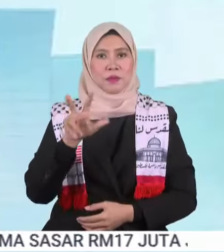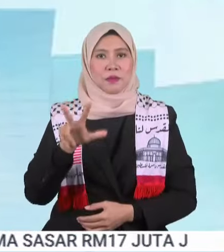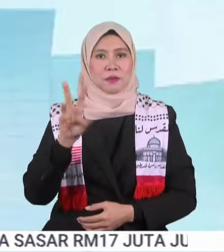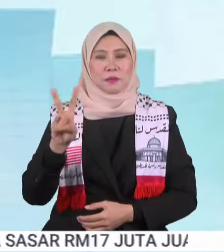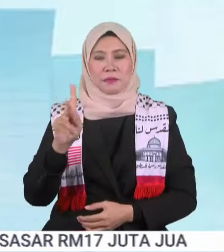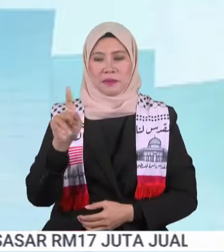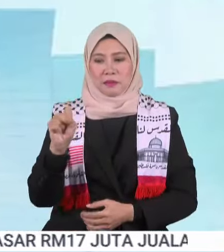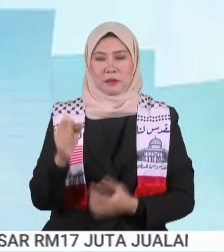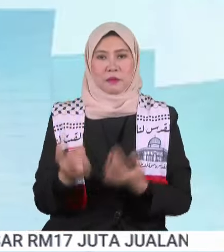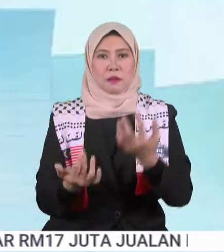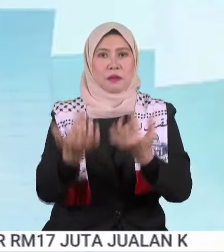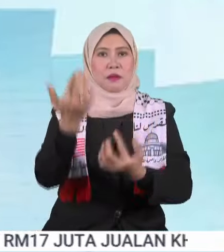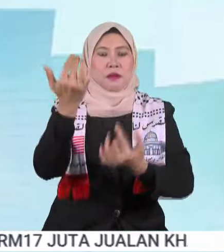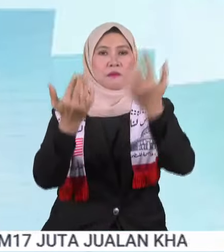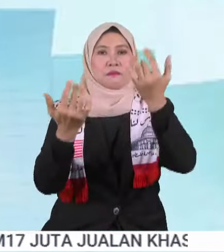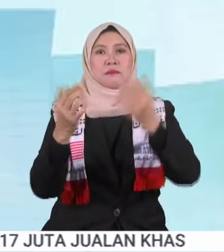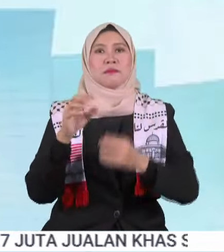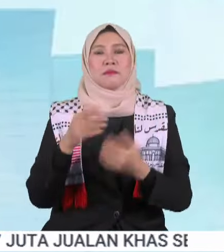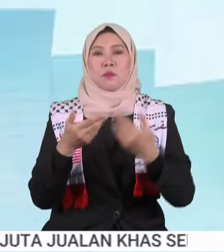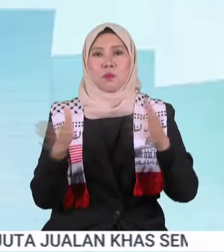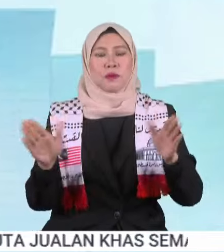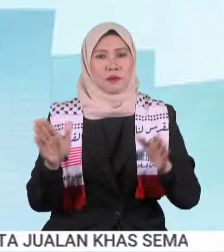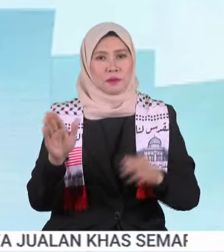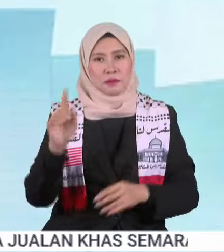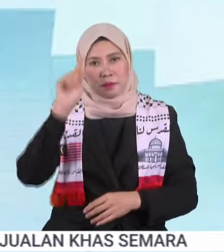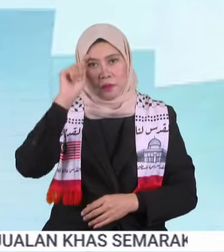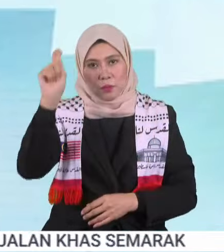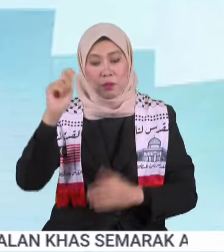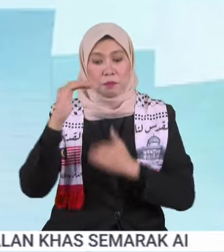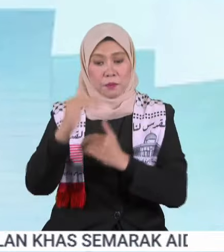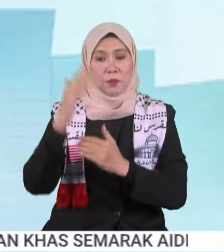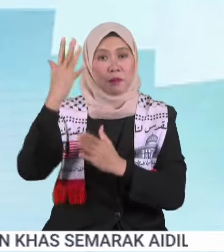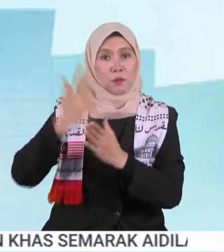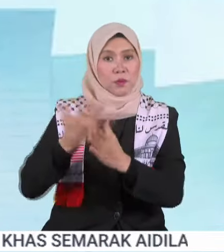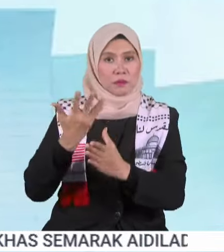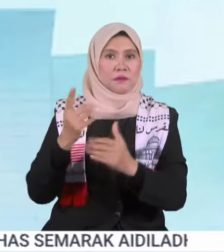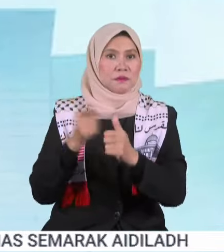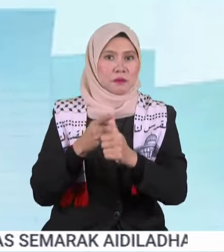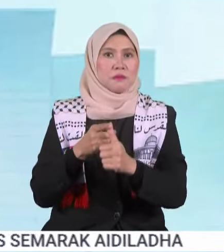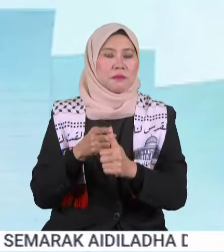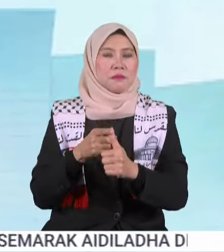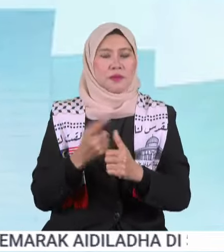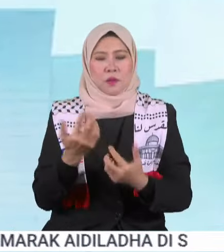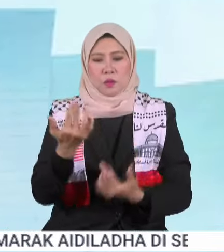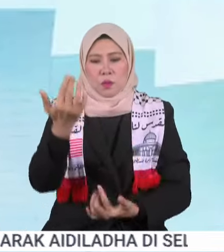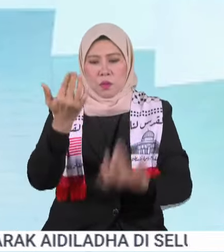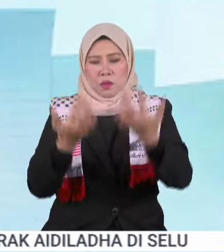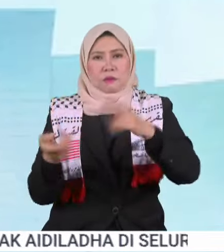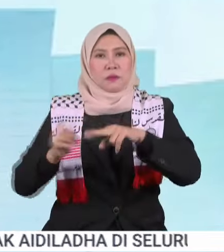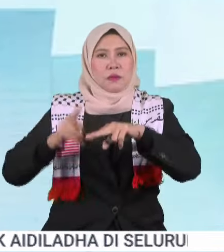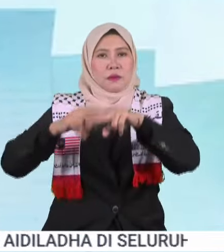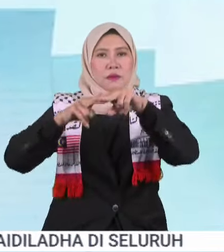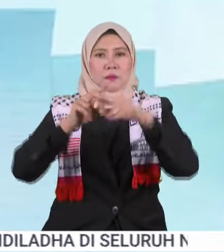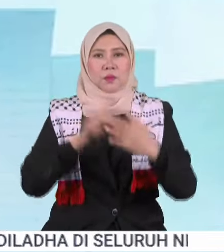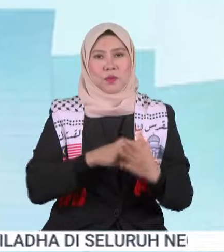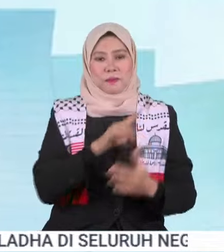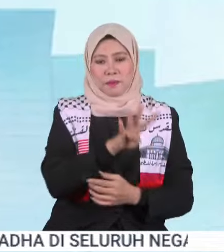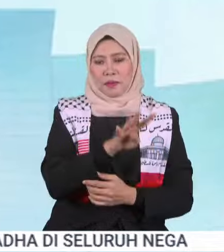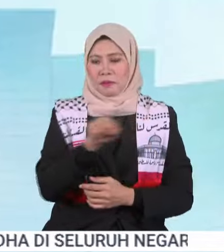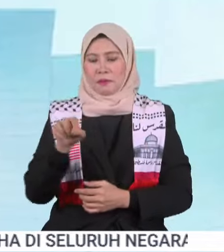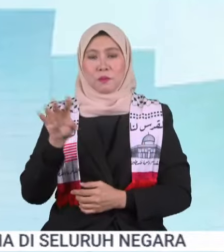1,436 kes kebakaran terbuka berlaku di Terengganu dalam tempoh 5 bulan pertama tahun ini. Peningkatan mendadak direkodkan antara April hingga